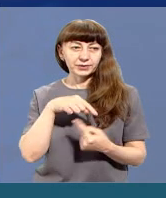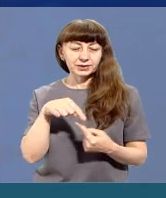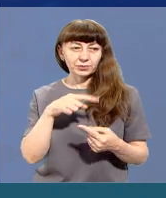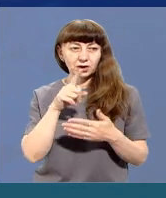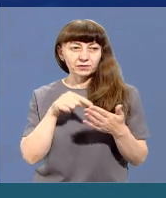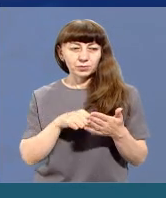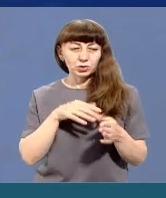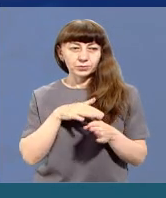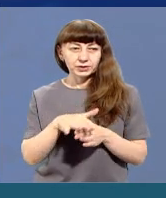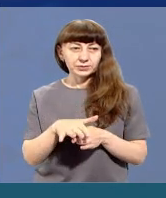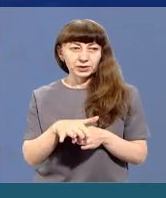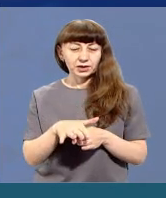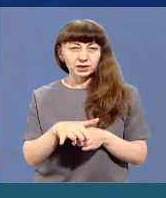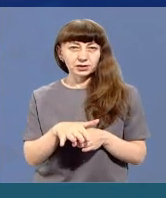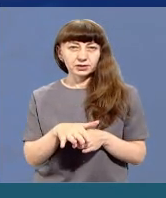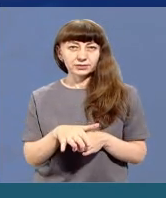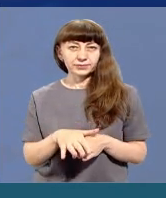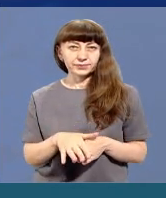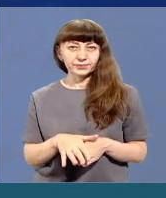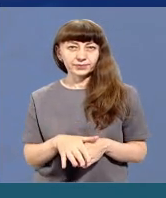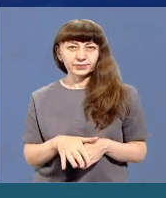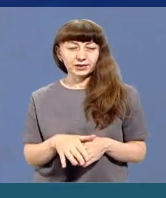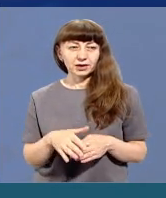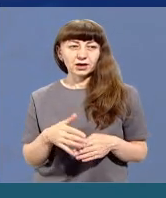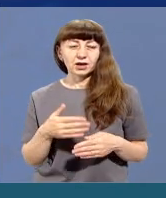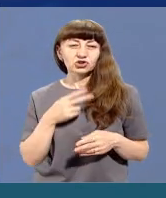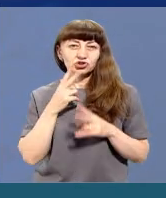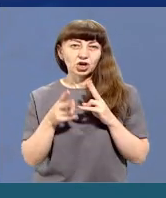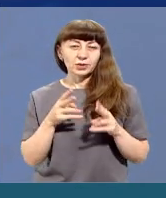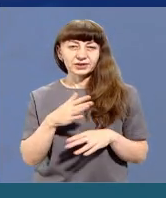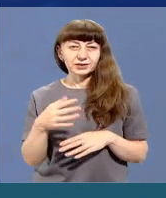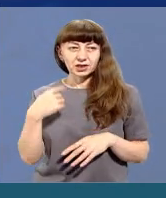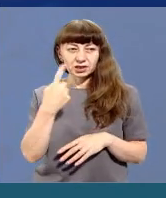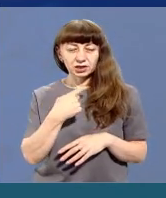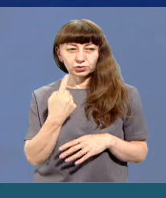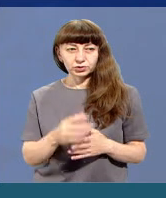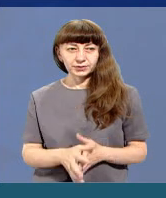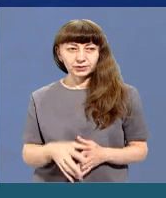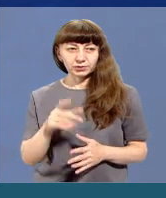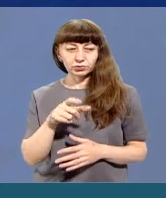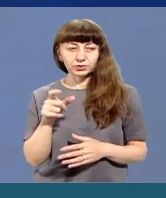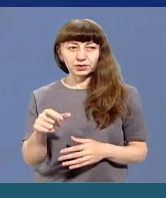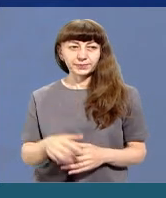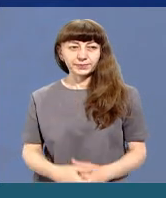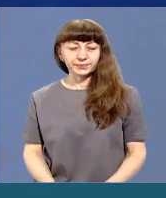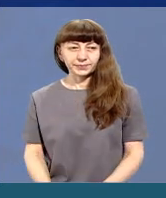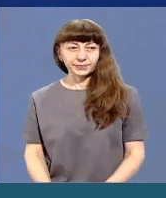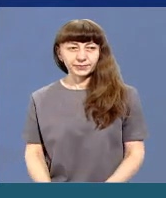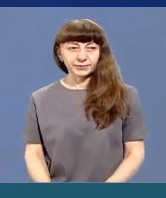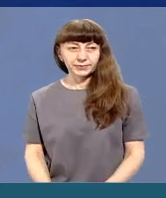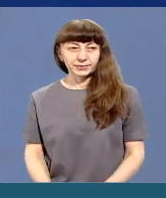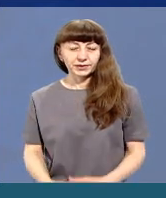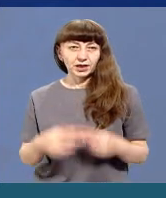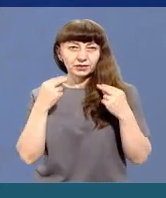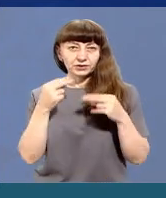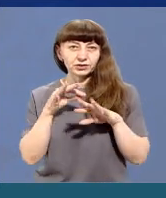вопросам исполнения налогового законодательства, по обращениям физических и юридических лиц, по сообщениям государственных органов. Эффективность